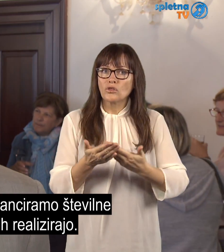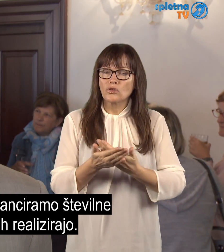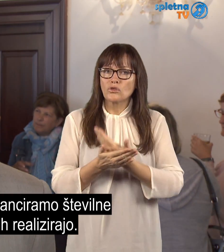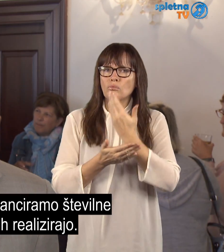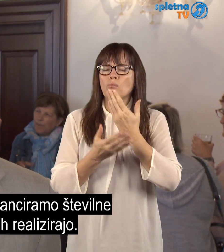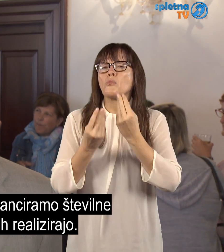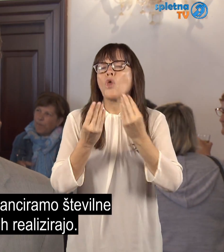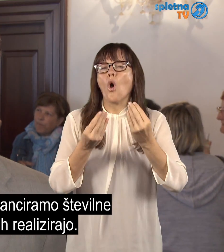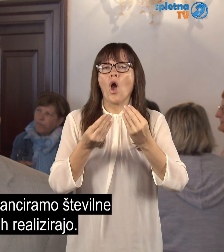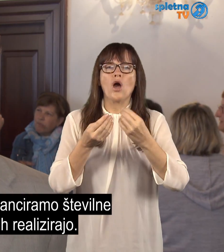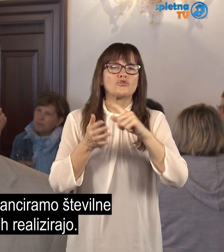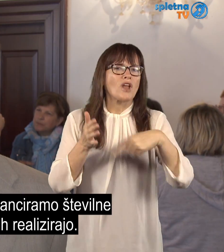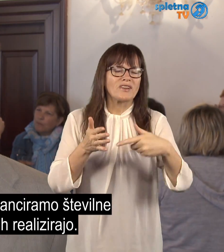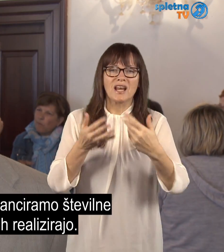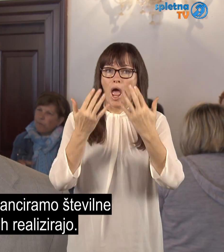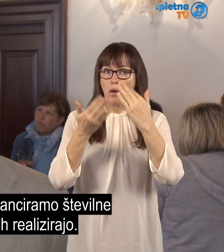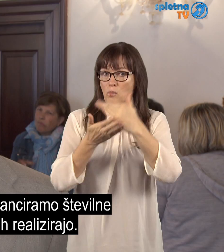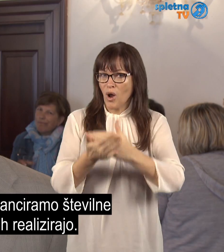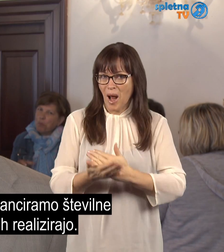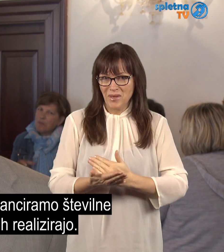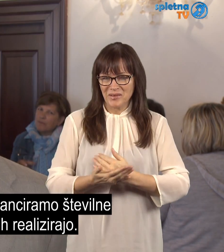mnogo številne programe, katere oni organizirajo.